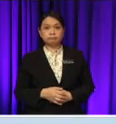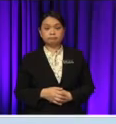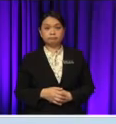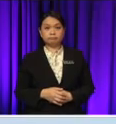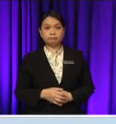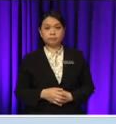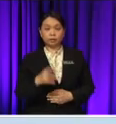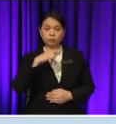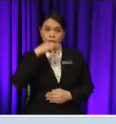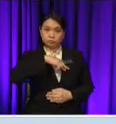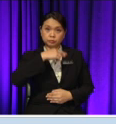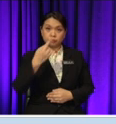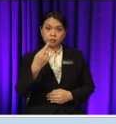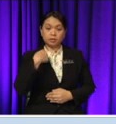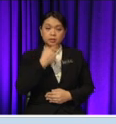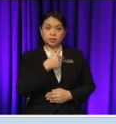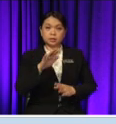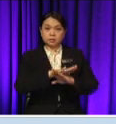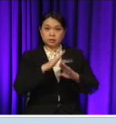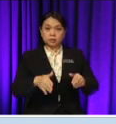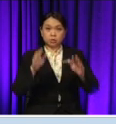kita jangan urung